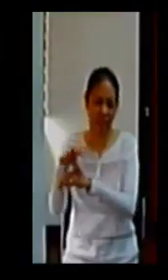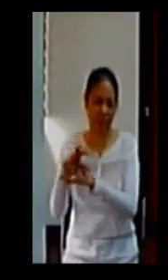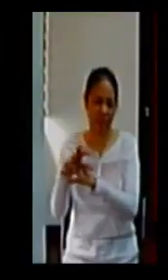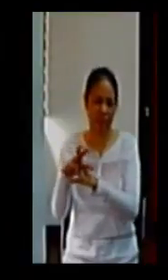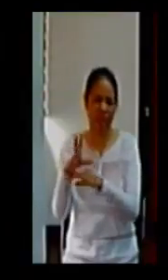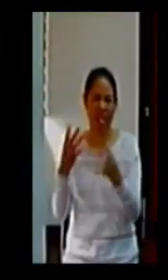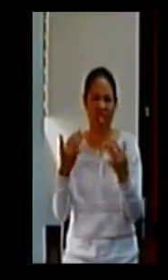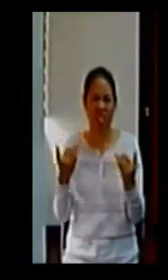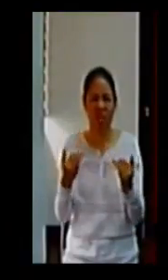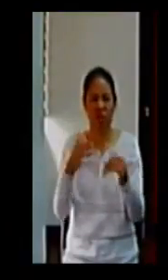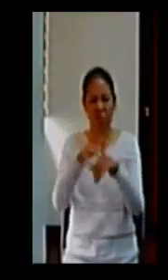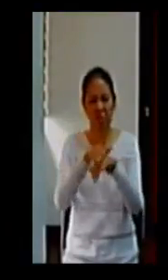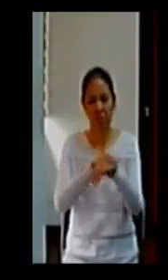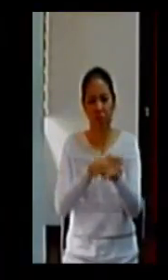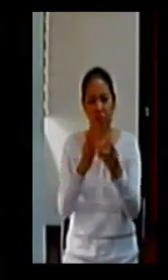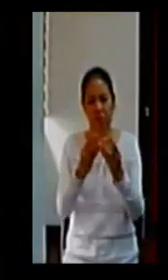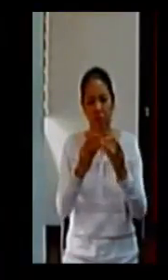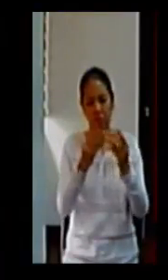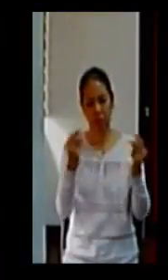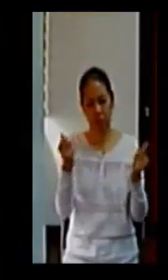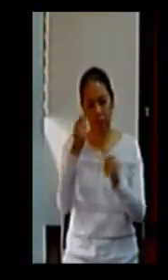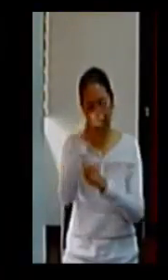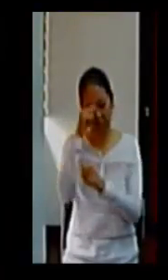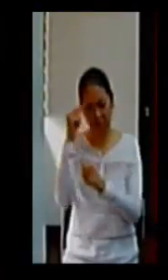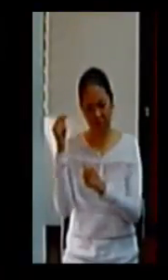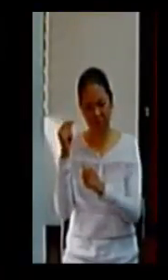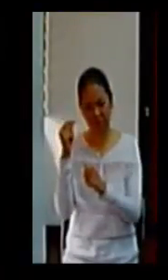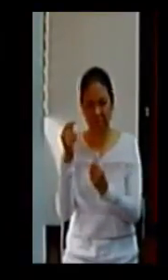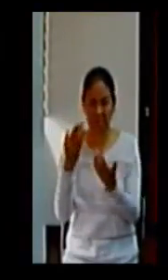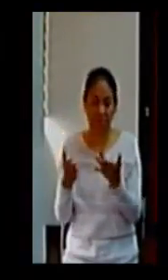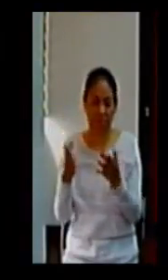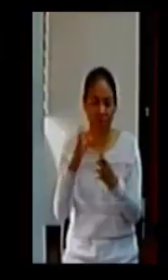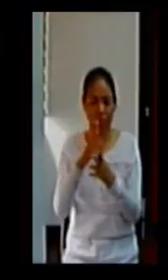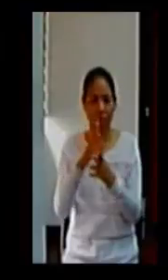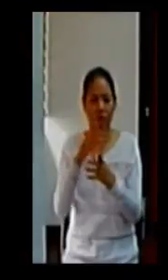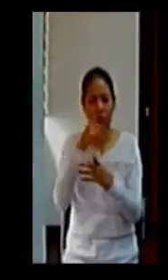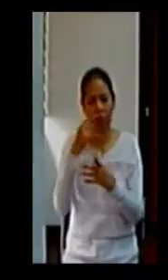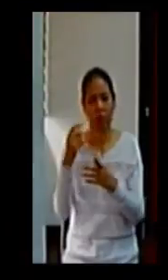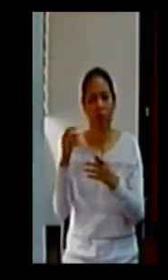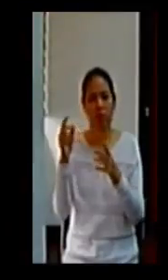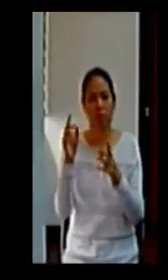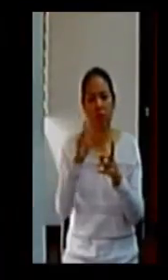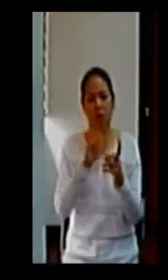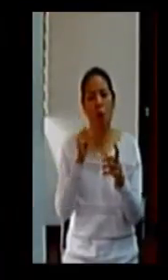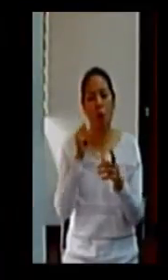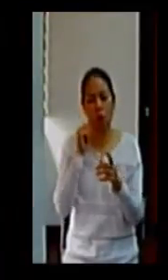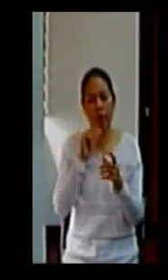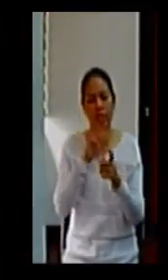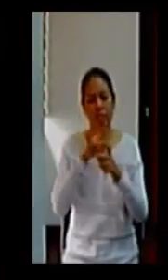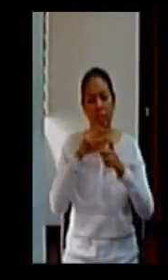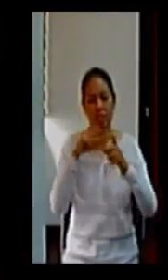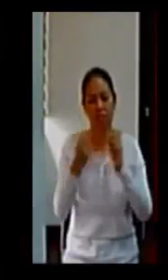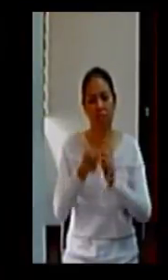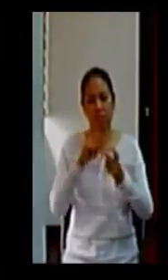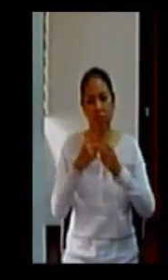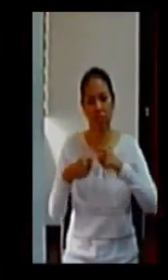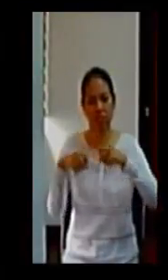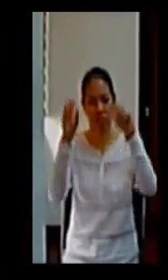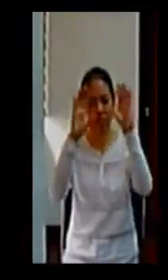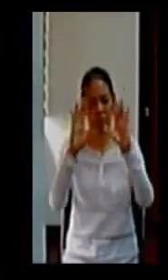dahil po siguro sa klase ng klima ngayon na pabago-bago. Tapos yung sa paggamit po ng mga